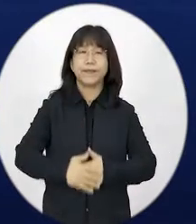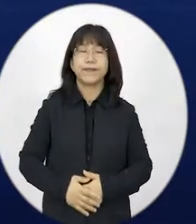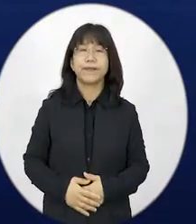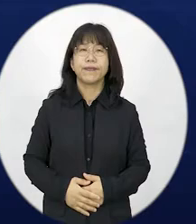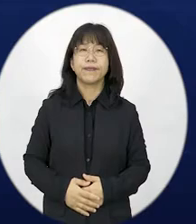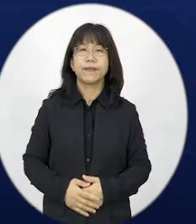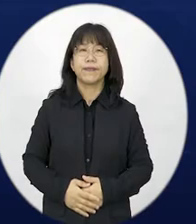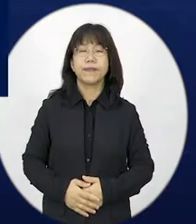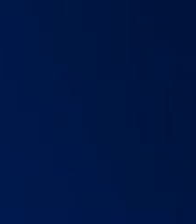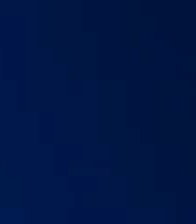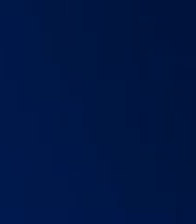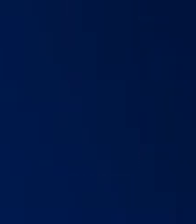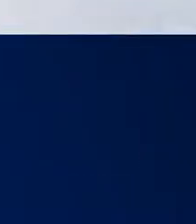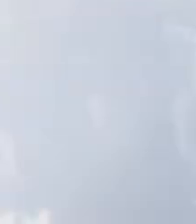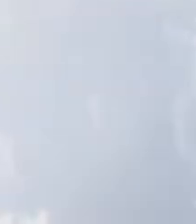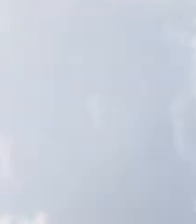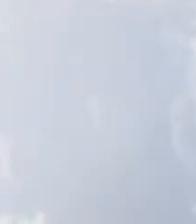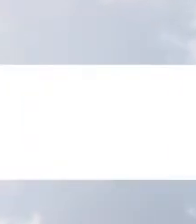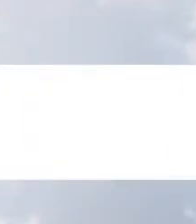소식입니다.